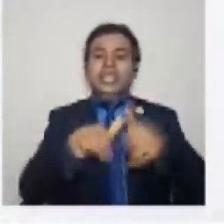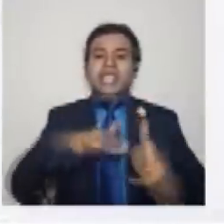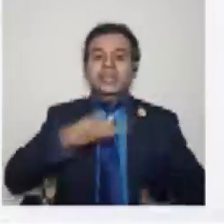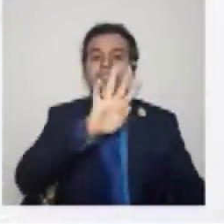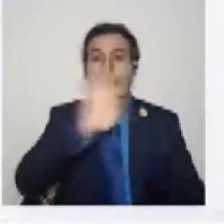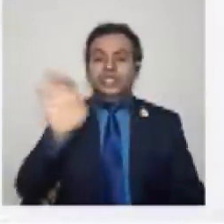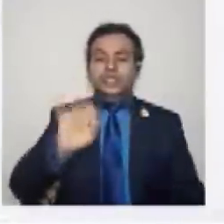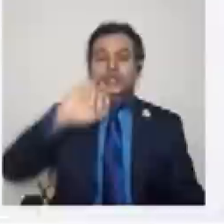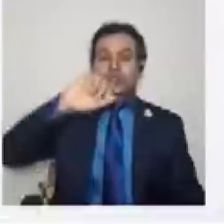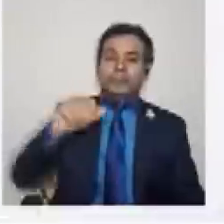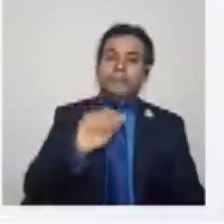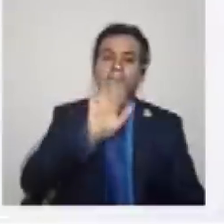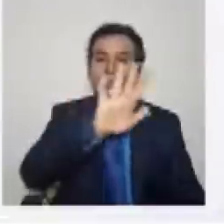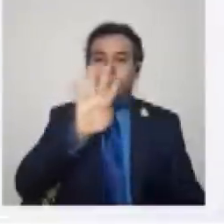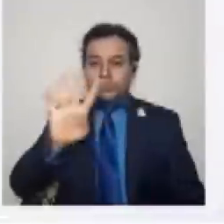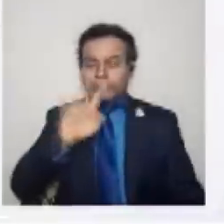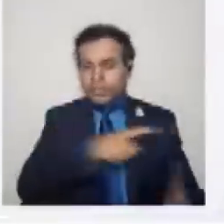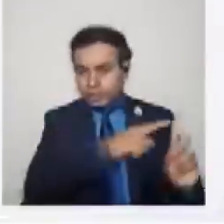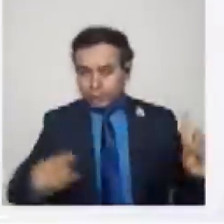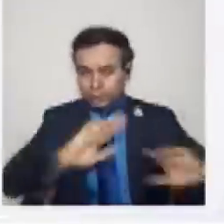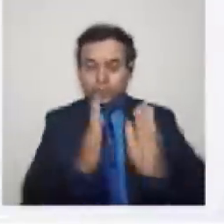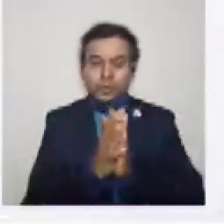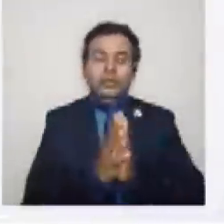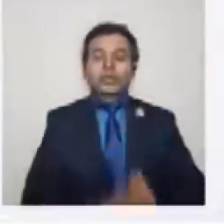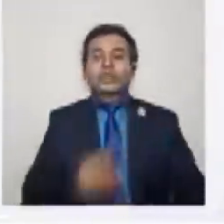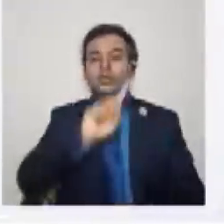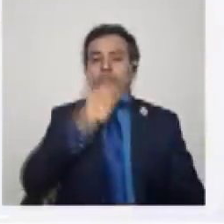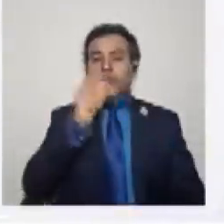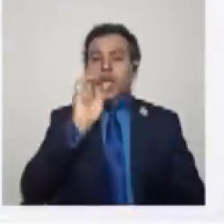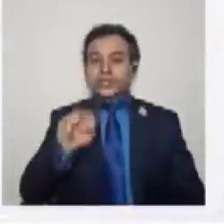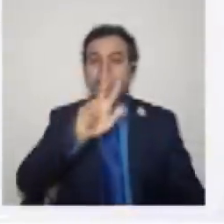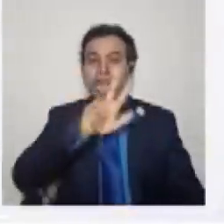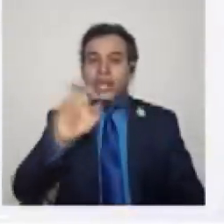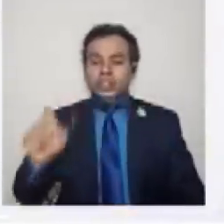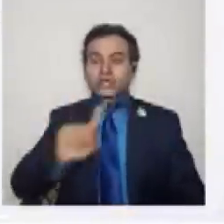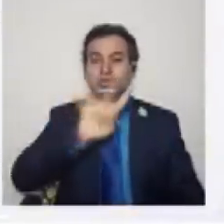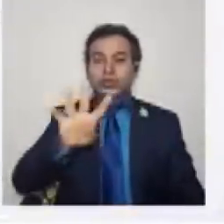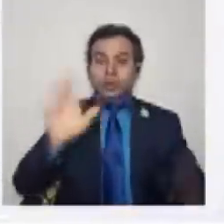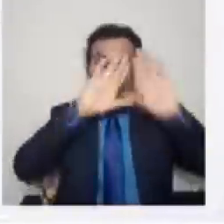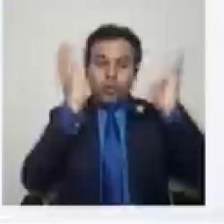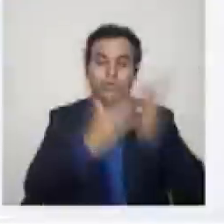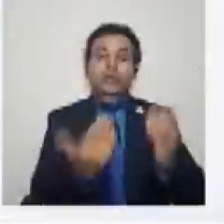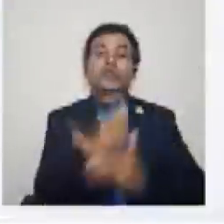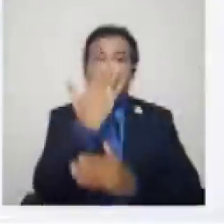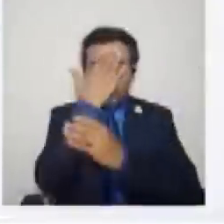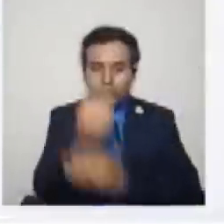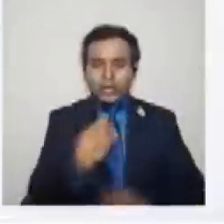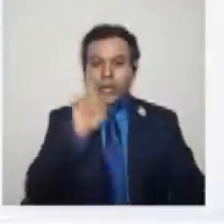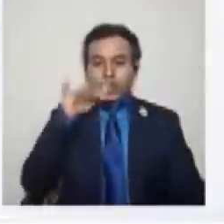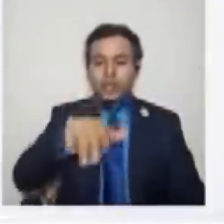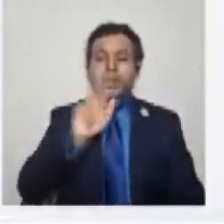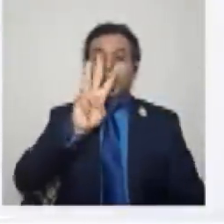5,60,285 জন। 24 ঘন্টায় মৃত্যুবরণ করেছেন দক্ষিণ পূর্ব এশিয়া 454 জন এবং এ পর্যন্ত